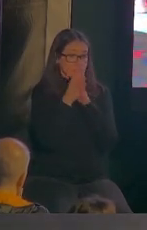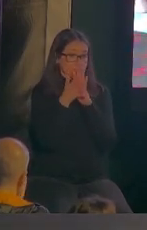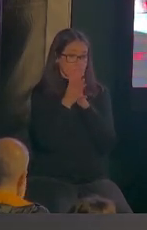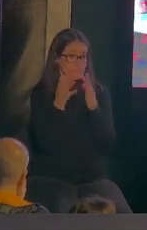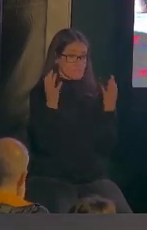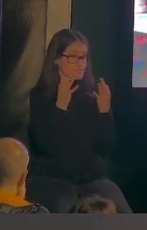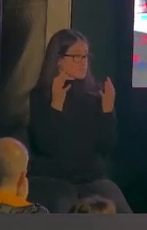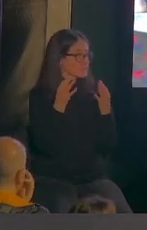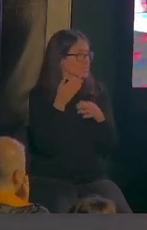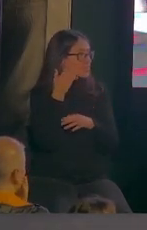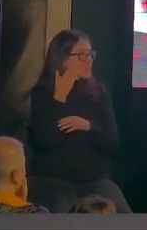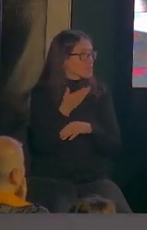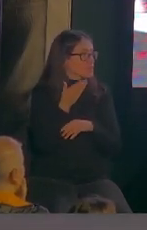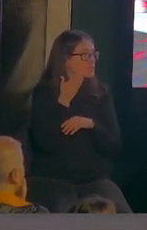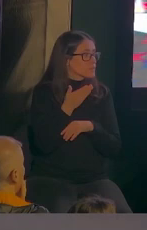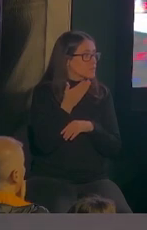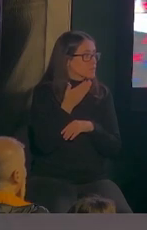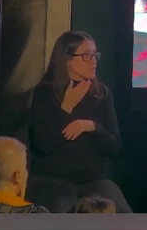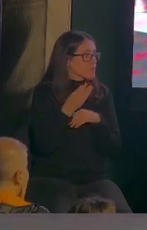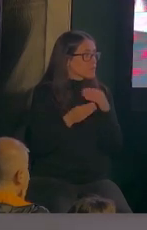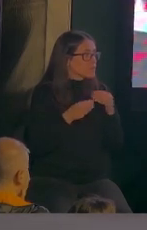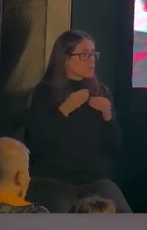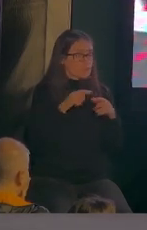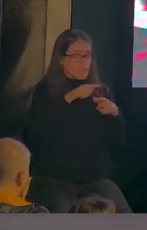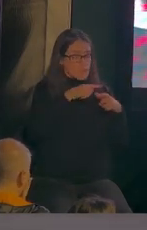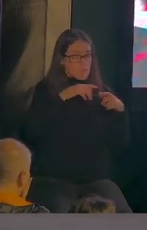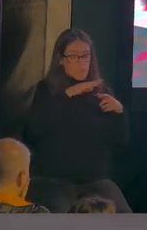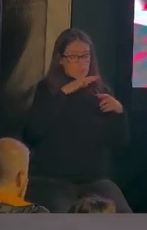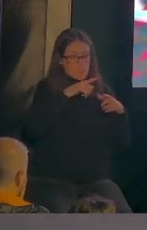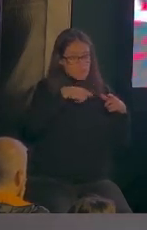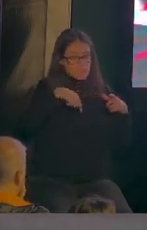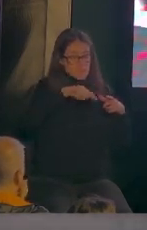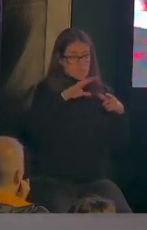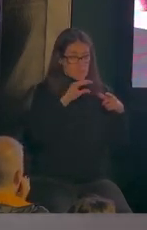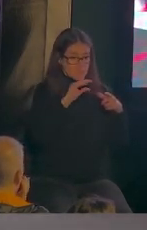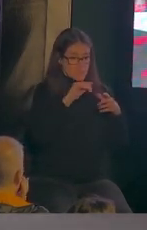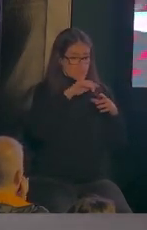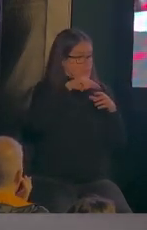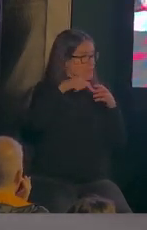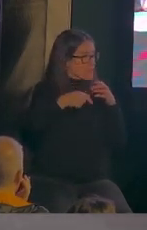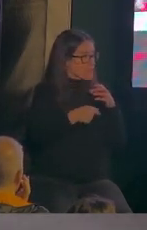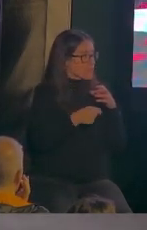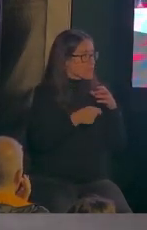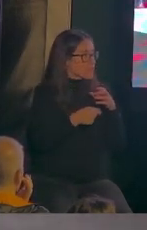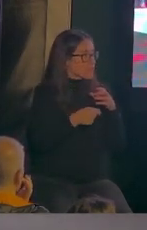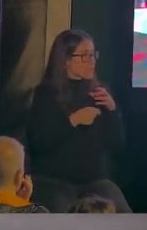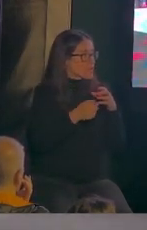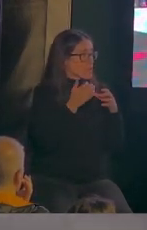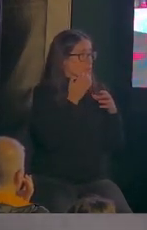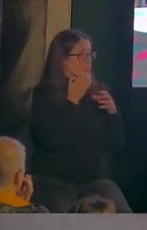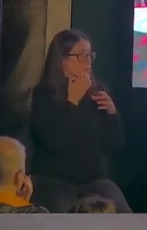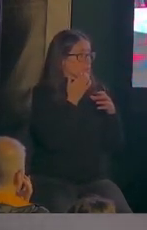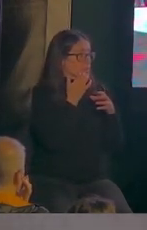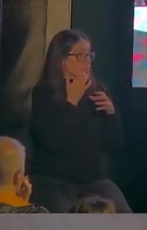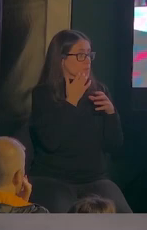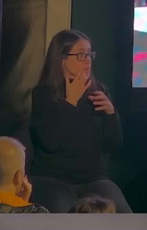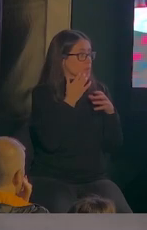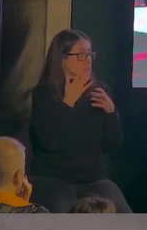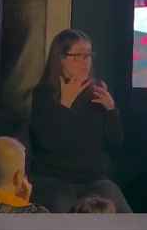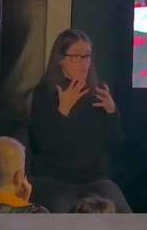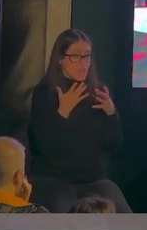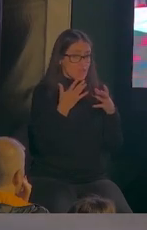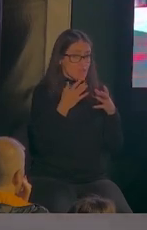a ficar el brioix, el pa de pessic, perdó, a baix de tot, perquè si no, si aquí tingués must, el que estaria fent és que